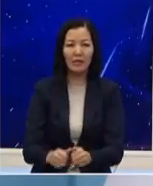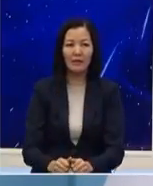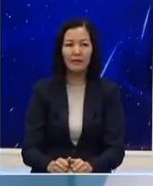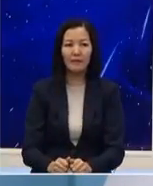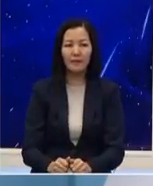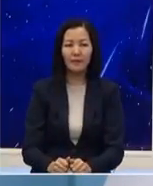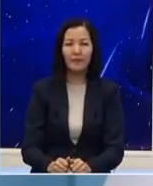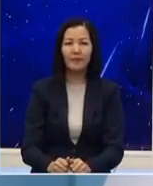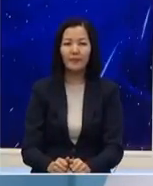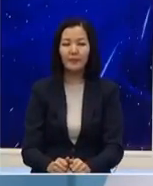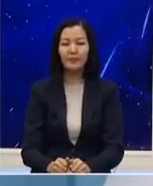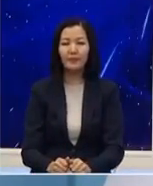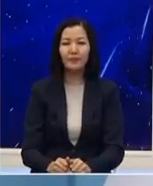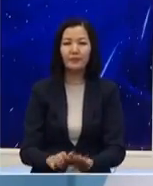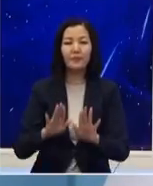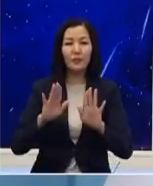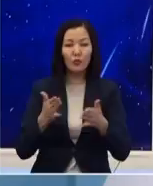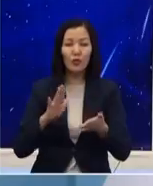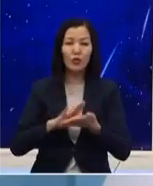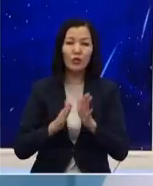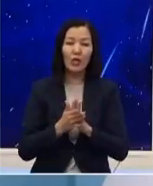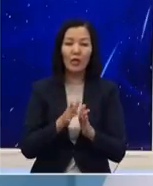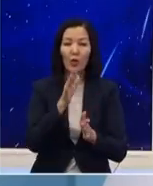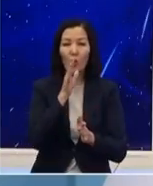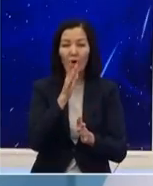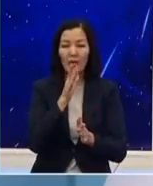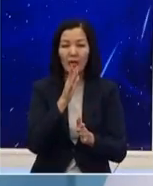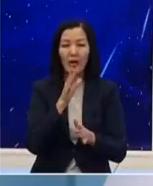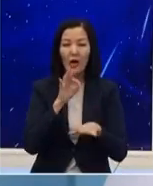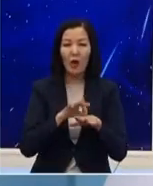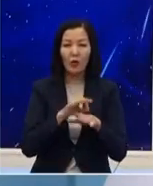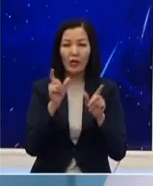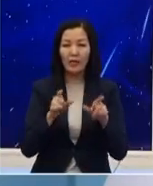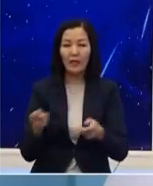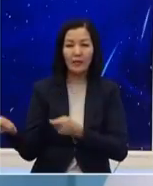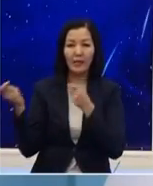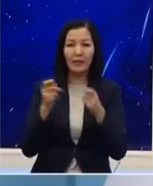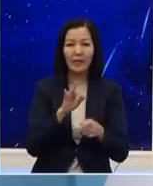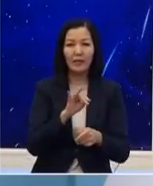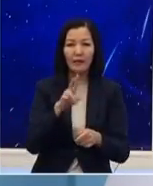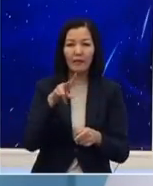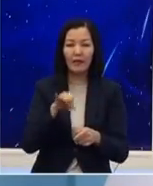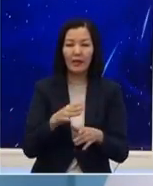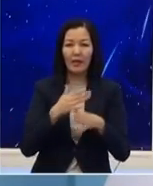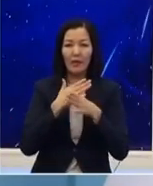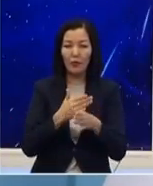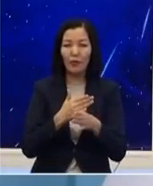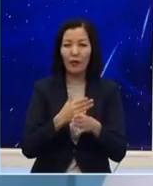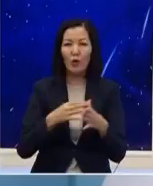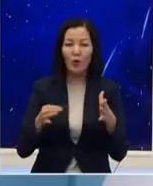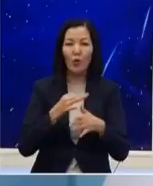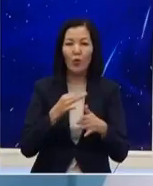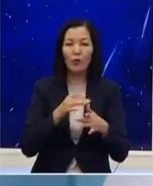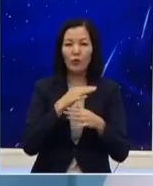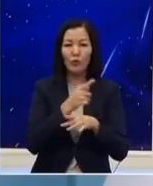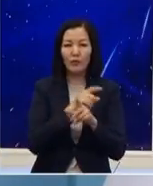основном выезжали, доставляли. Төтенше жағдай кезеңінде науқастарды тасымалдадық. Оларға ИВЛ аппараты көмегімен облыс орталықтарындағы